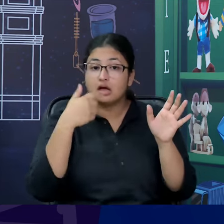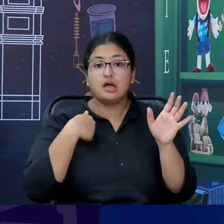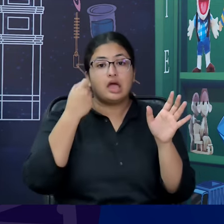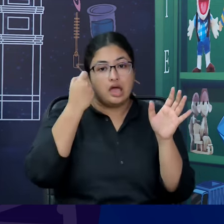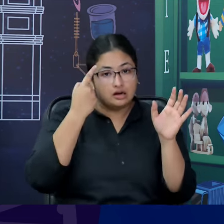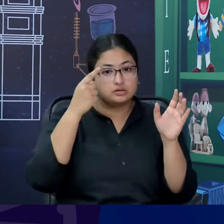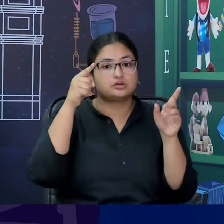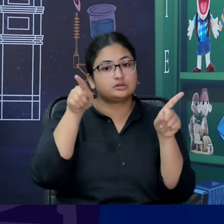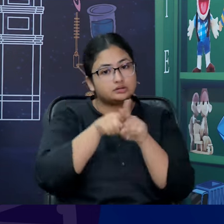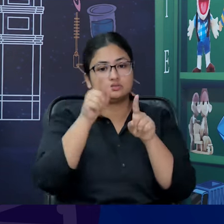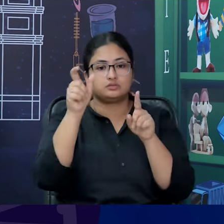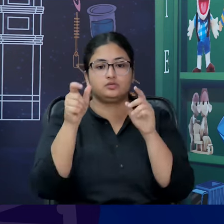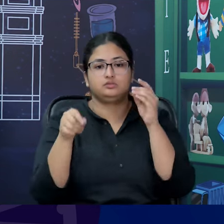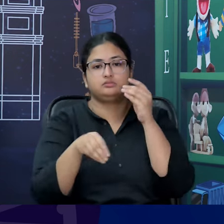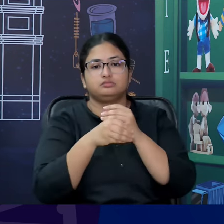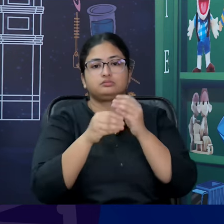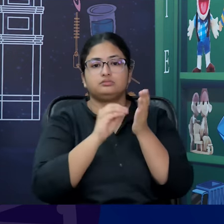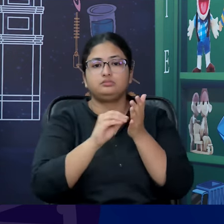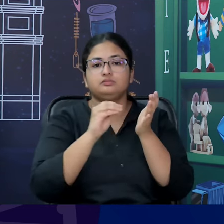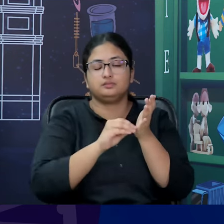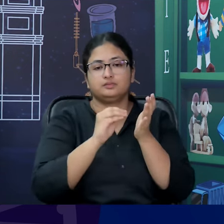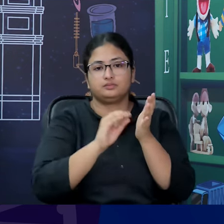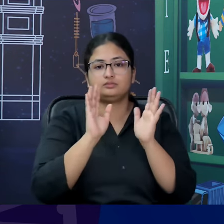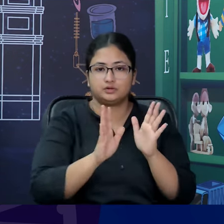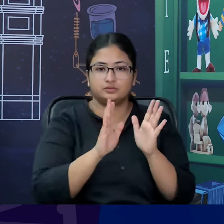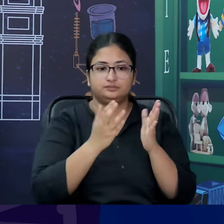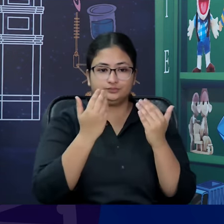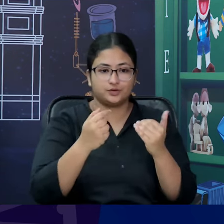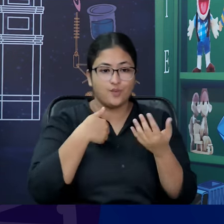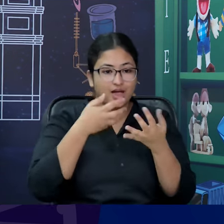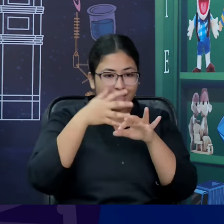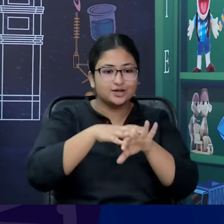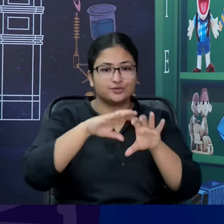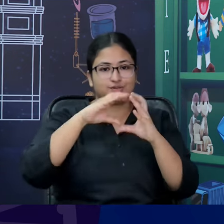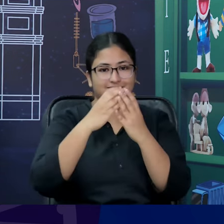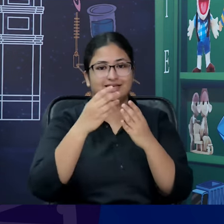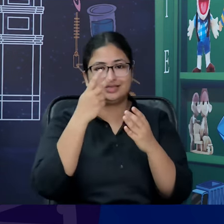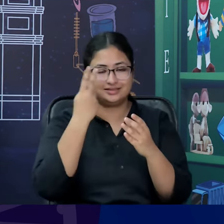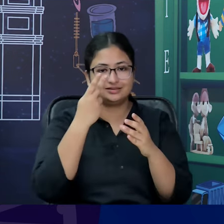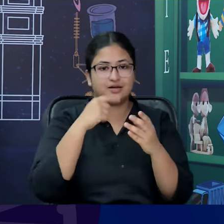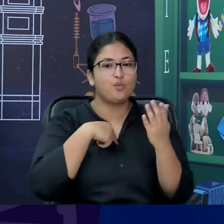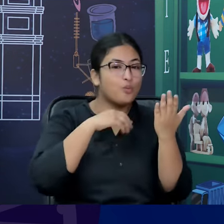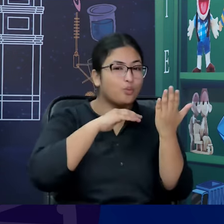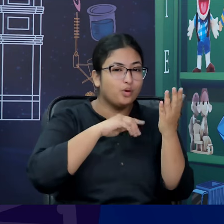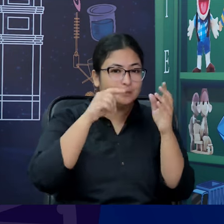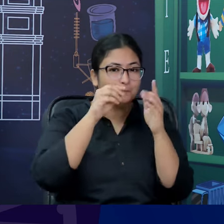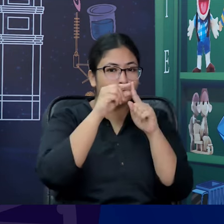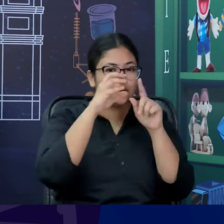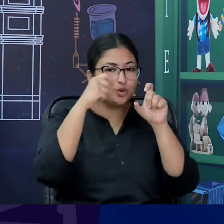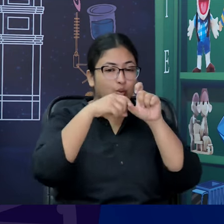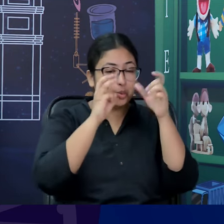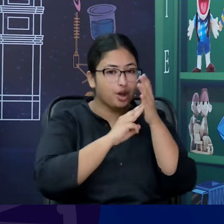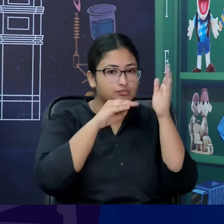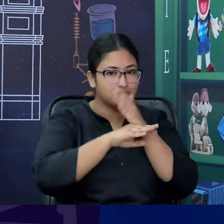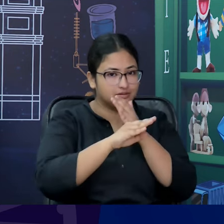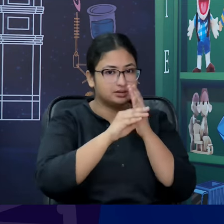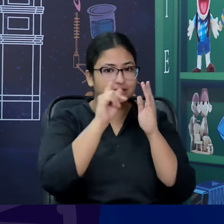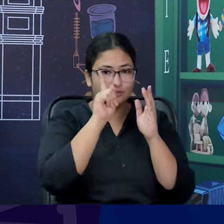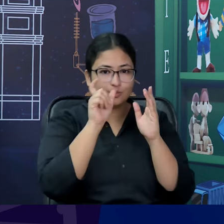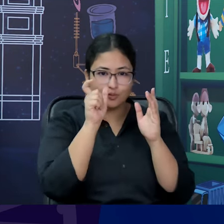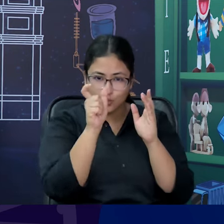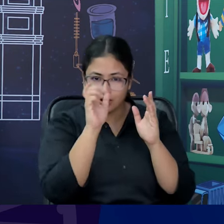तो सहायक शिक्षण सामग्री की अगर हम बात करें तो जैसे कि मैं पेज को कसता ही चला गया है ना तो मैं अगर